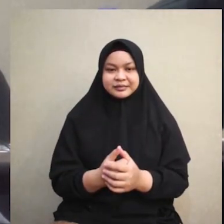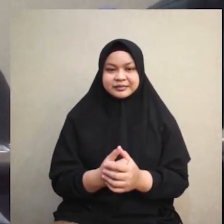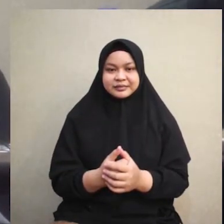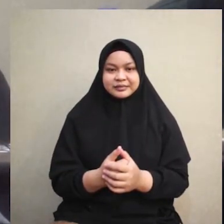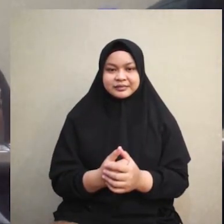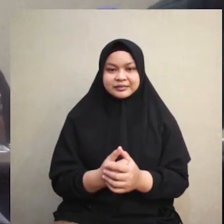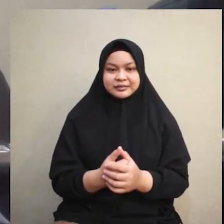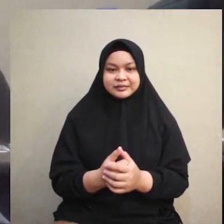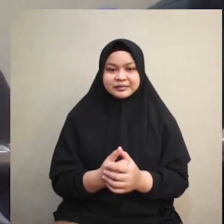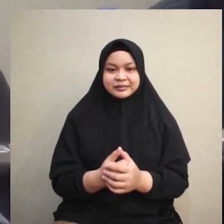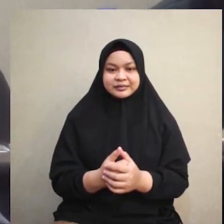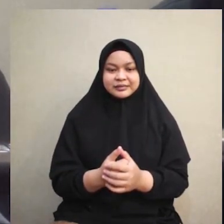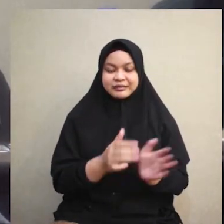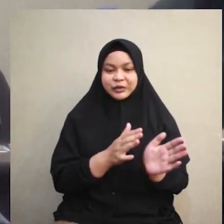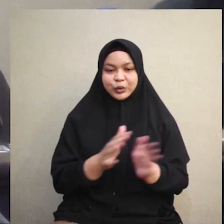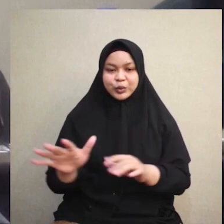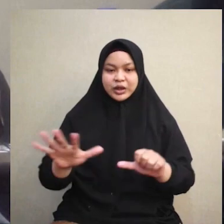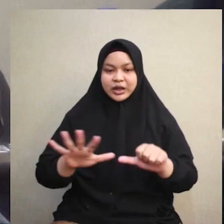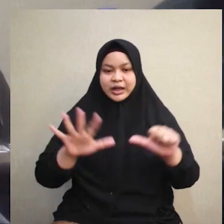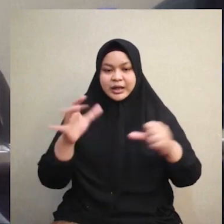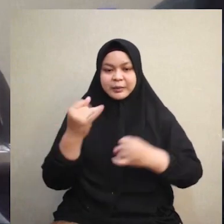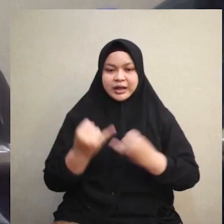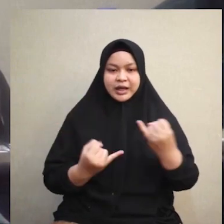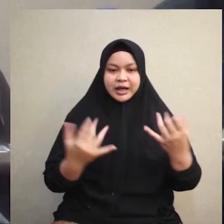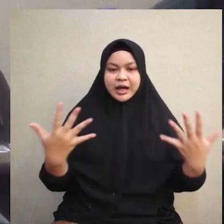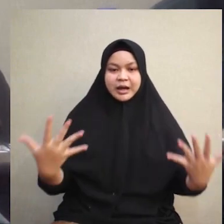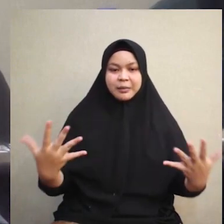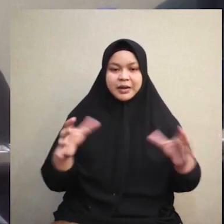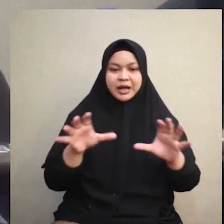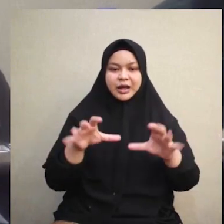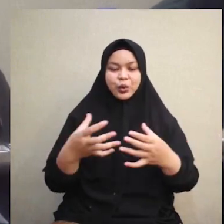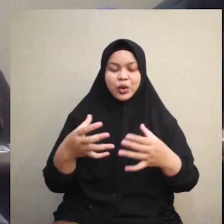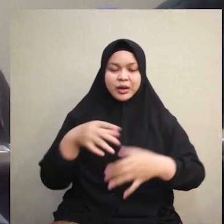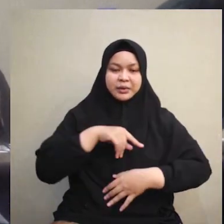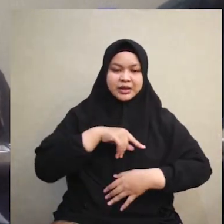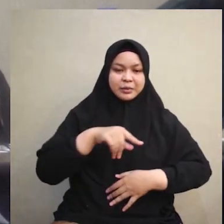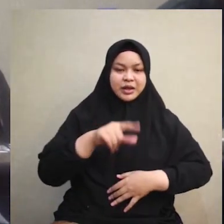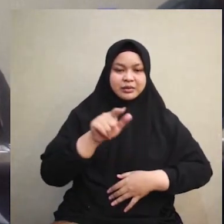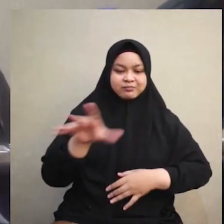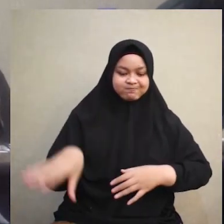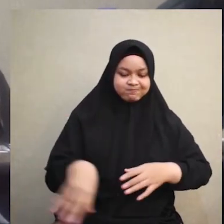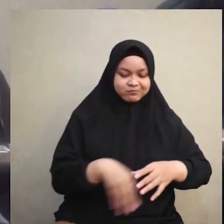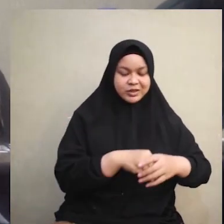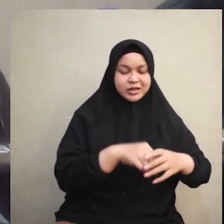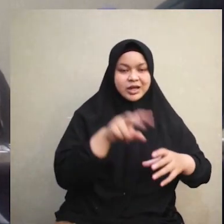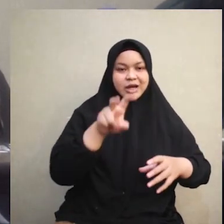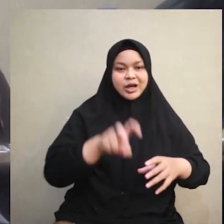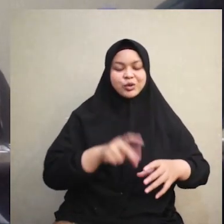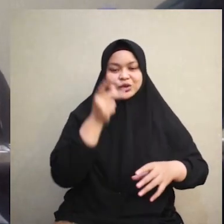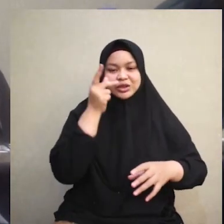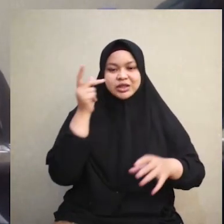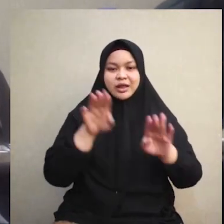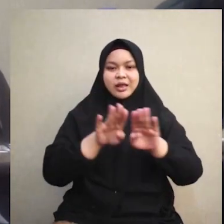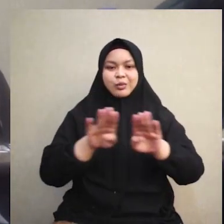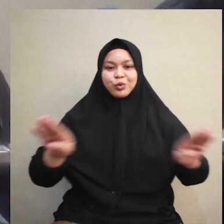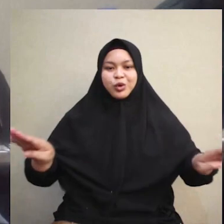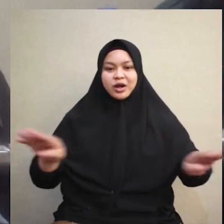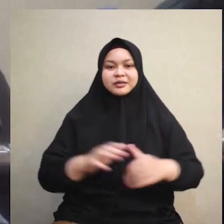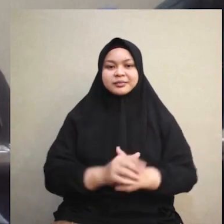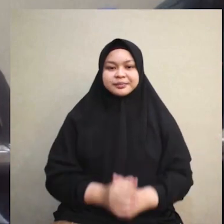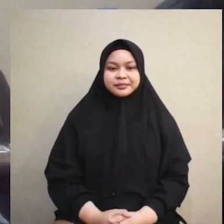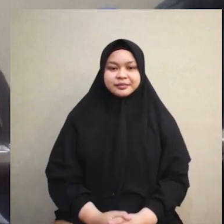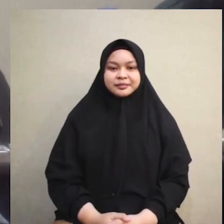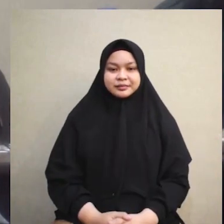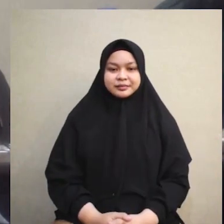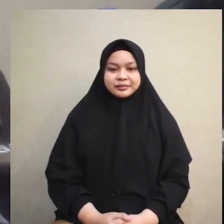kemudian yang keenam terakhir ruang partisipasi harus terus dijaga agar terbuka ya